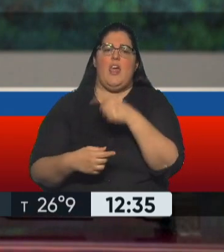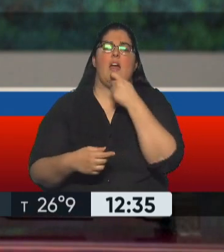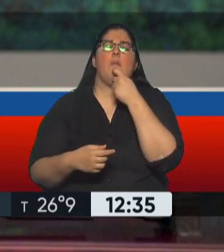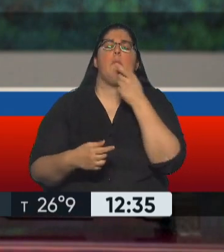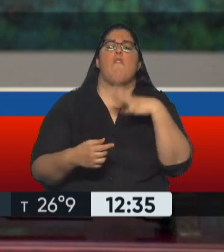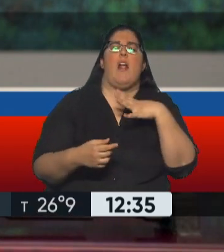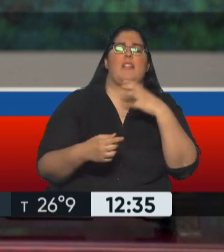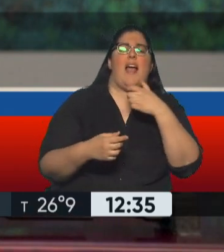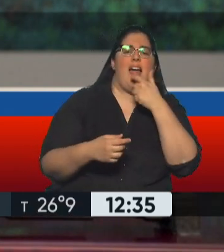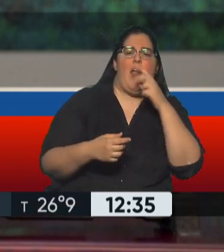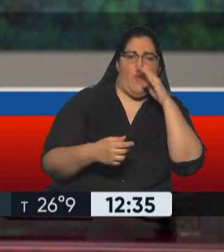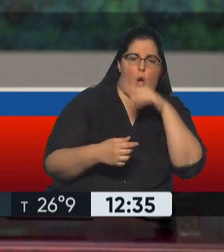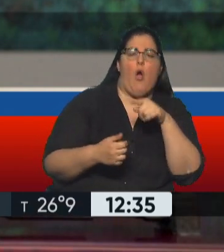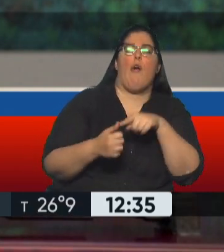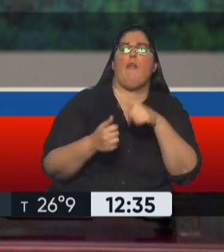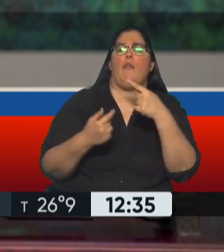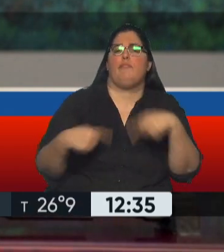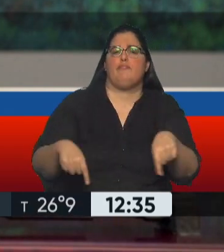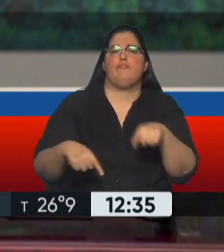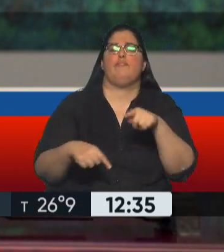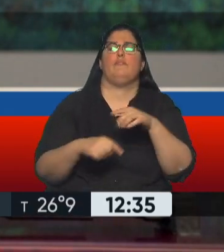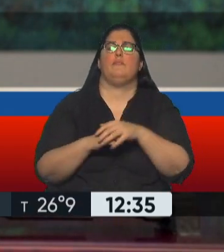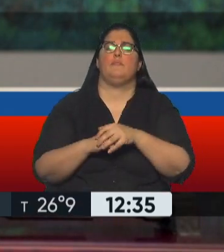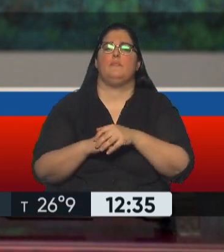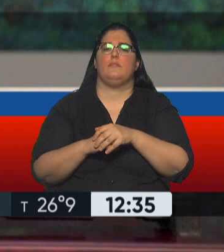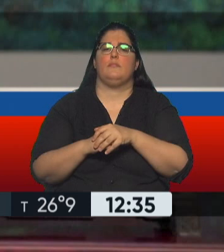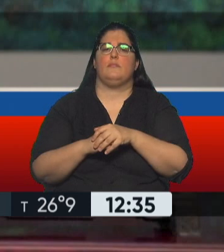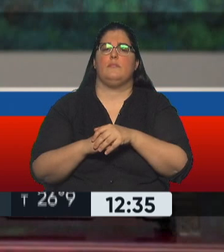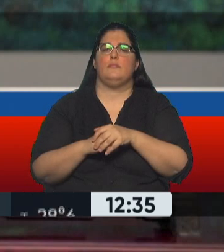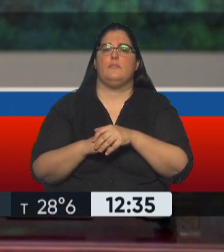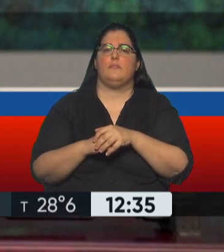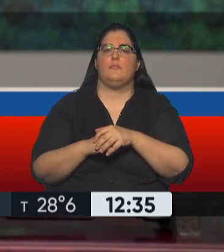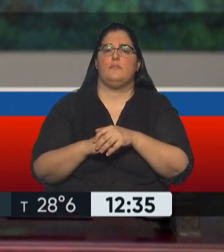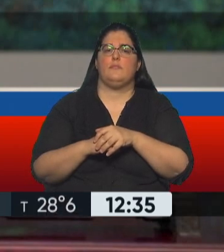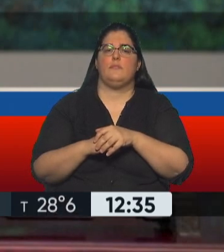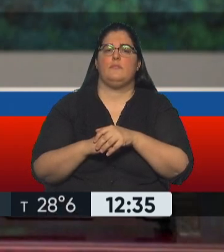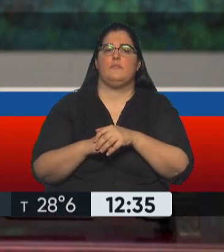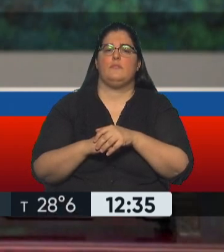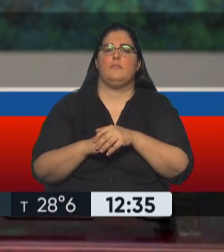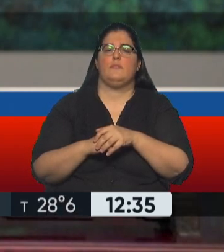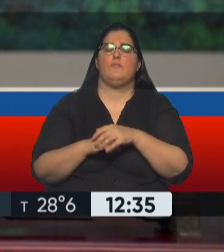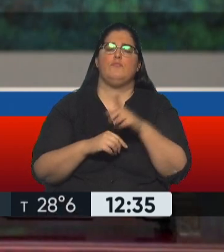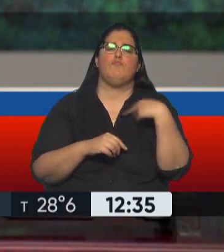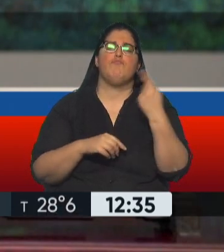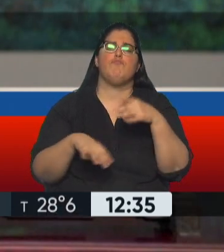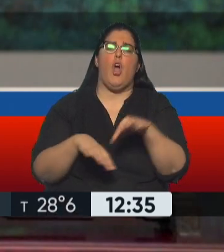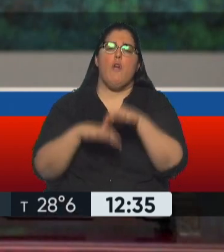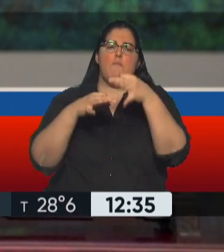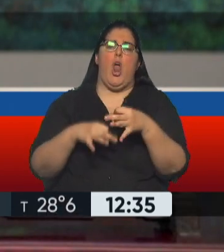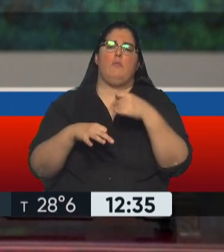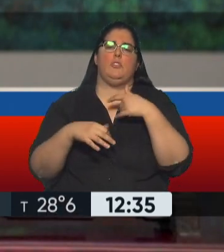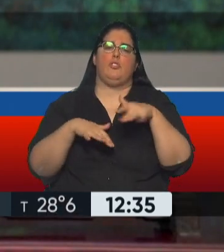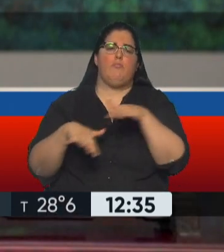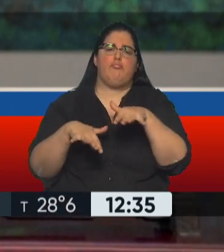展，不再新建境外煤电项目，